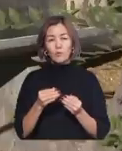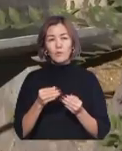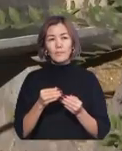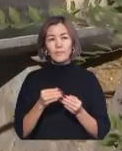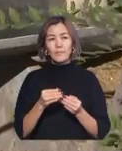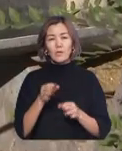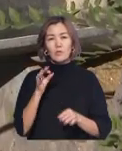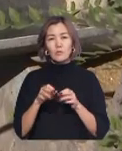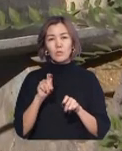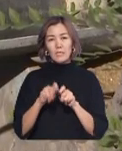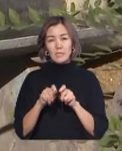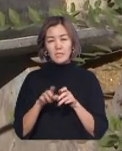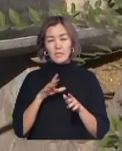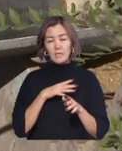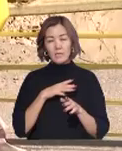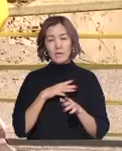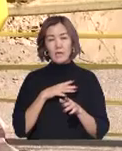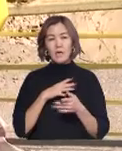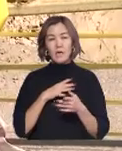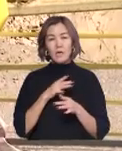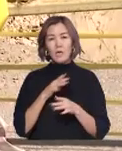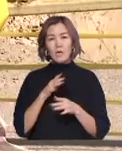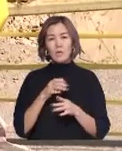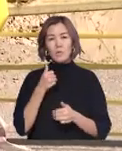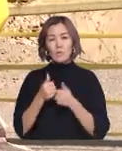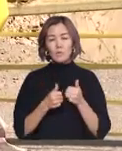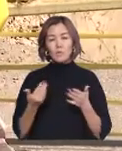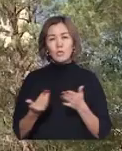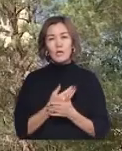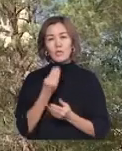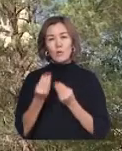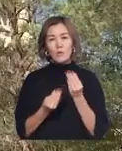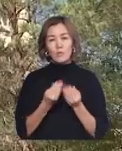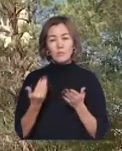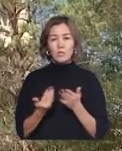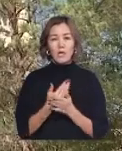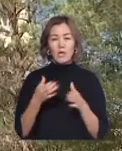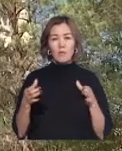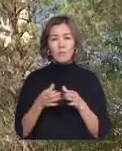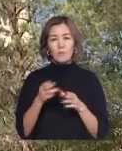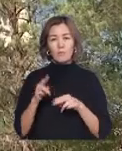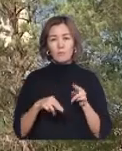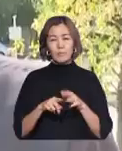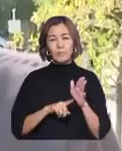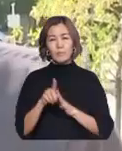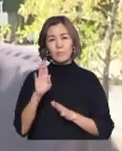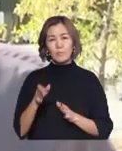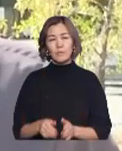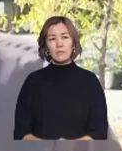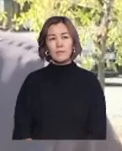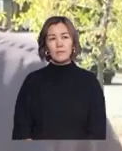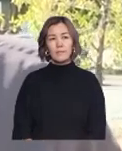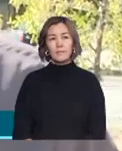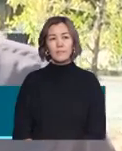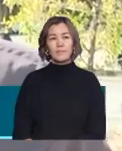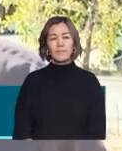ісін сот қарап жатыр. Десе де көп кешеуілдемей конкурс қайта ойнатылып, жаңа мердігер іске кіріскен.